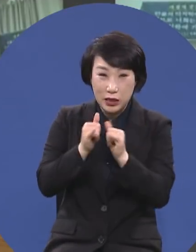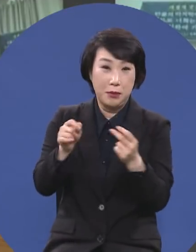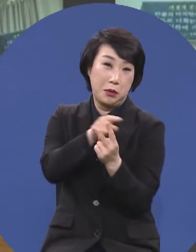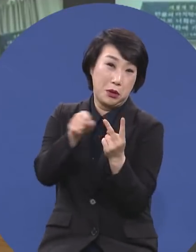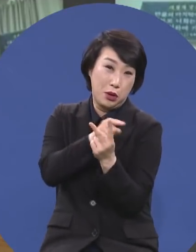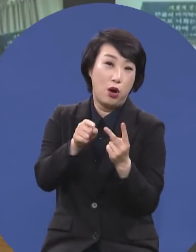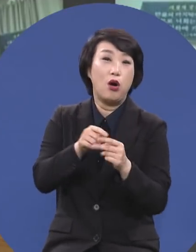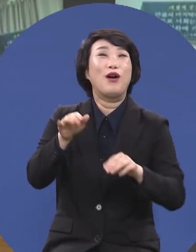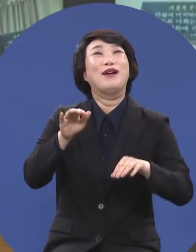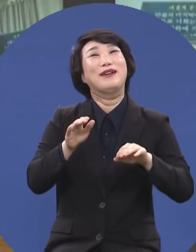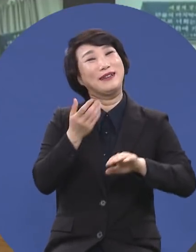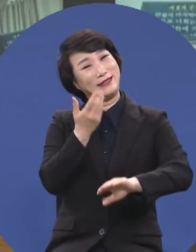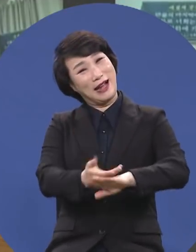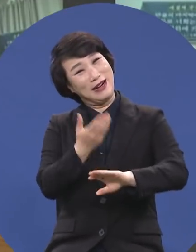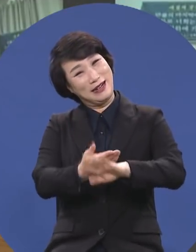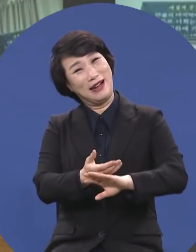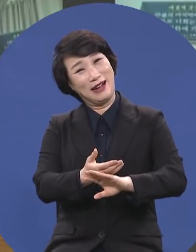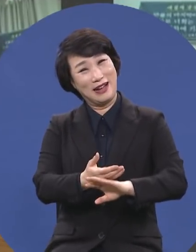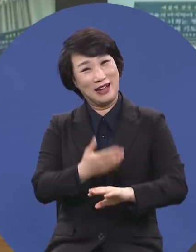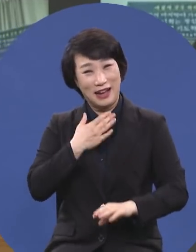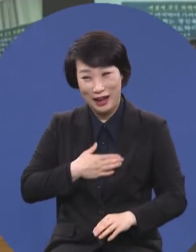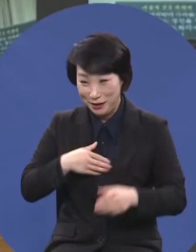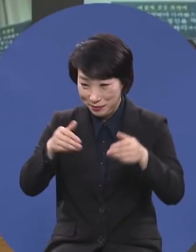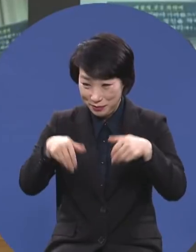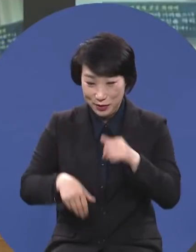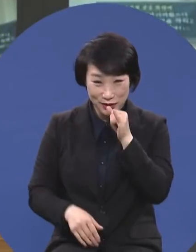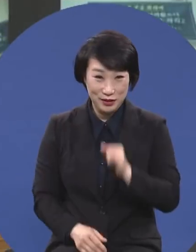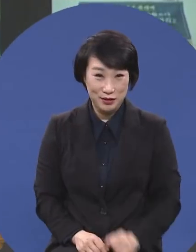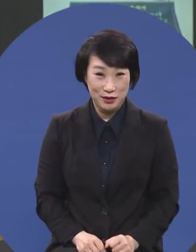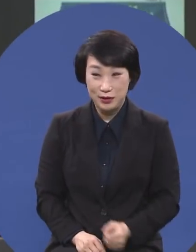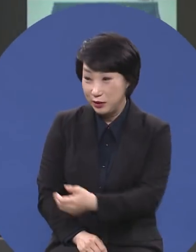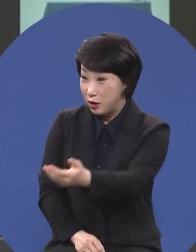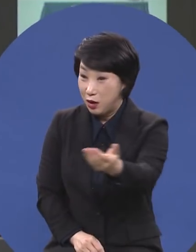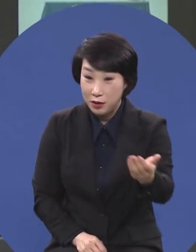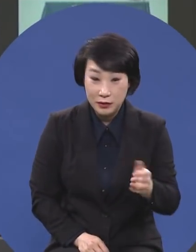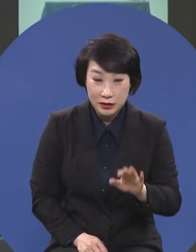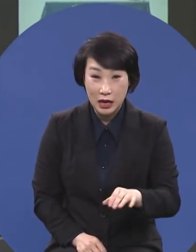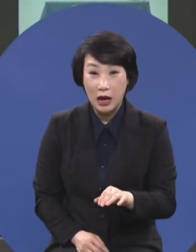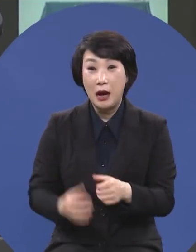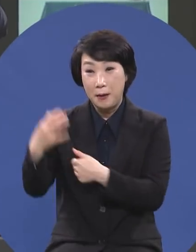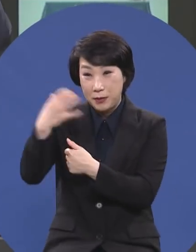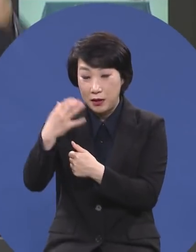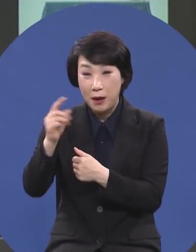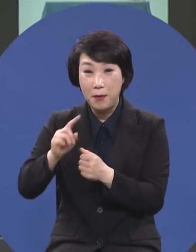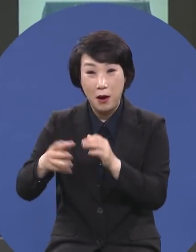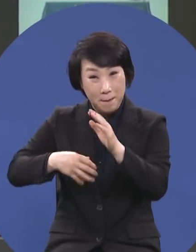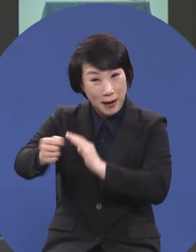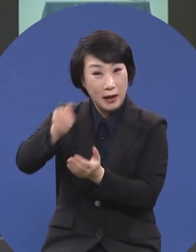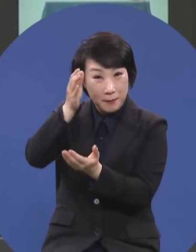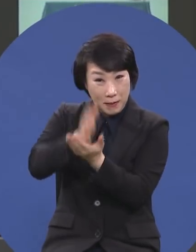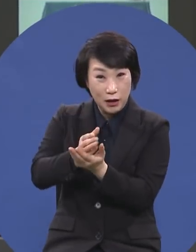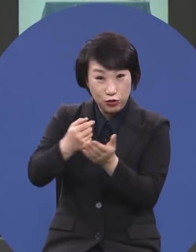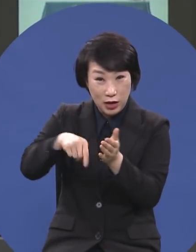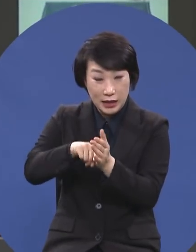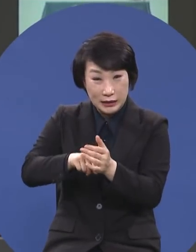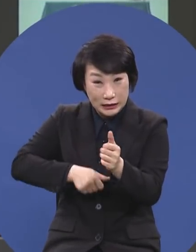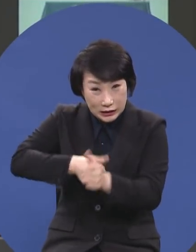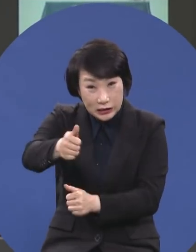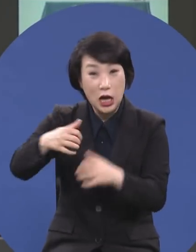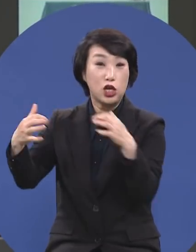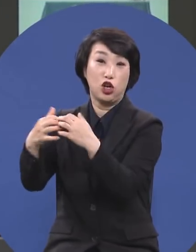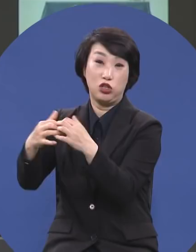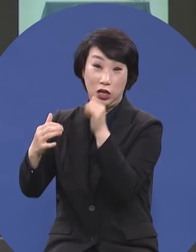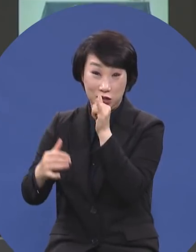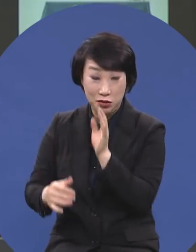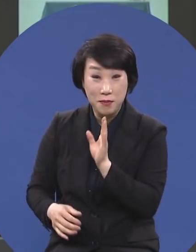사람과는 차원이 다름을 알아야 된다 이 말이오. 여러분, 핍박은 빼앗기지 않으려고는 승리의